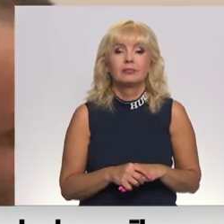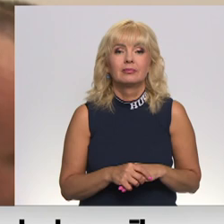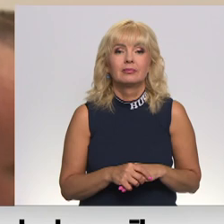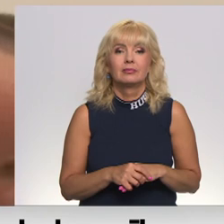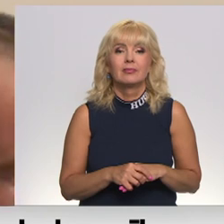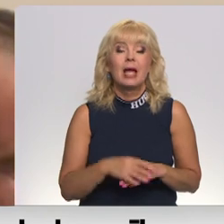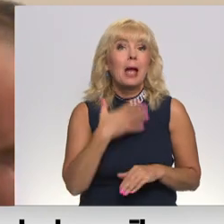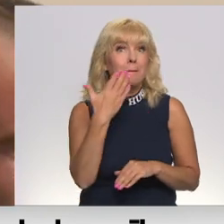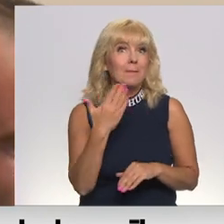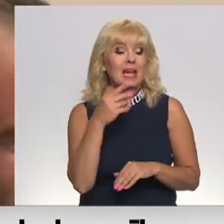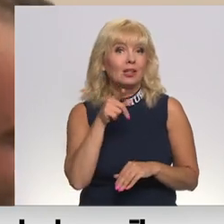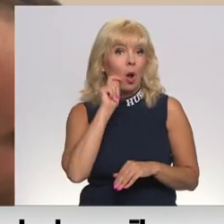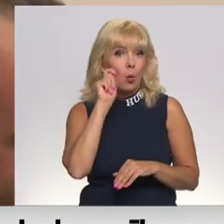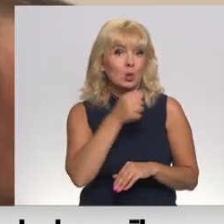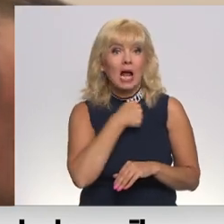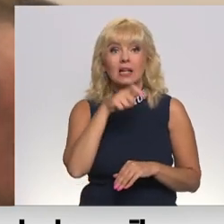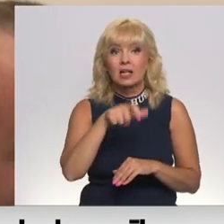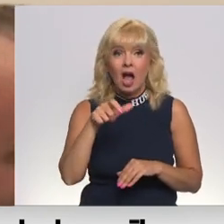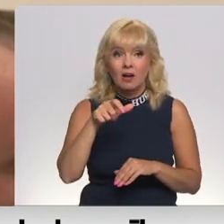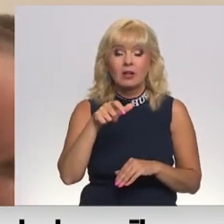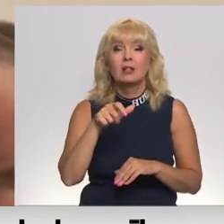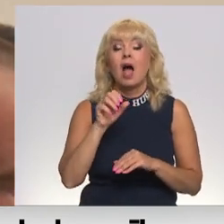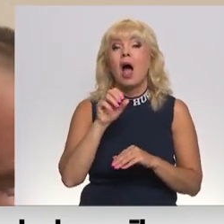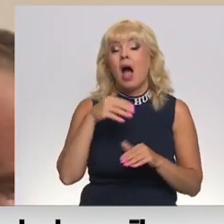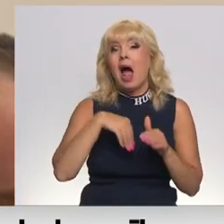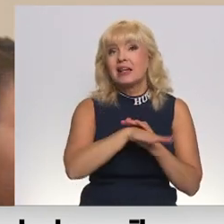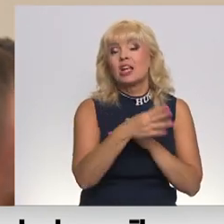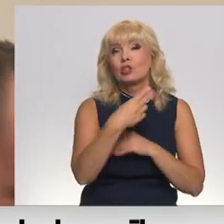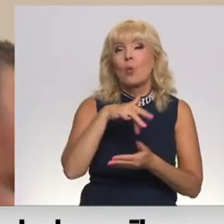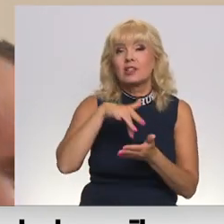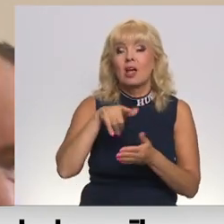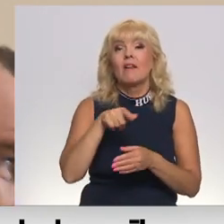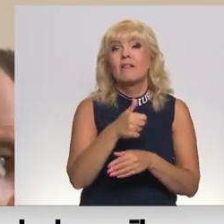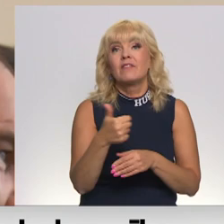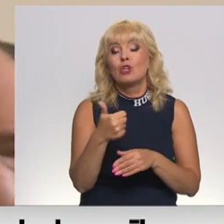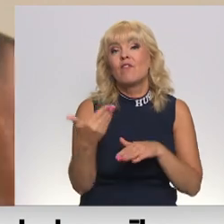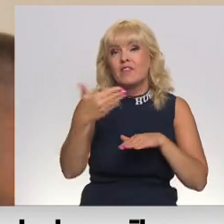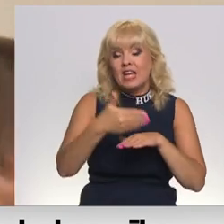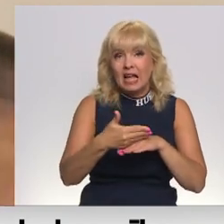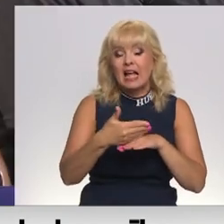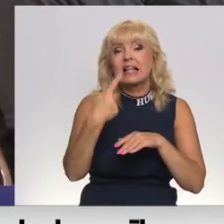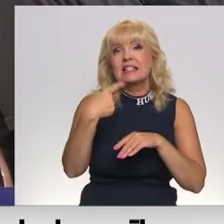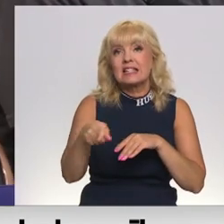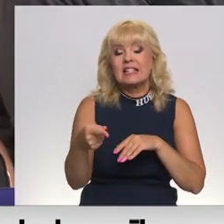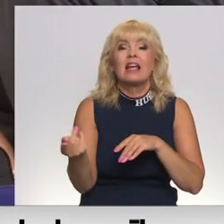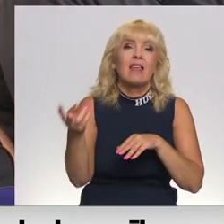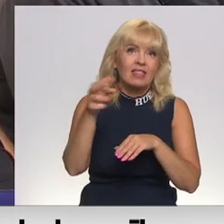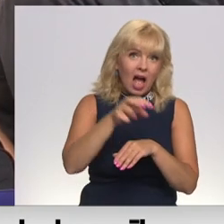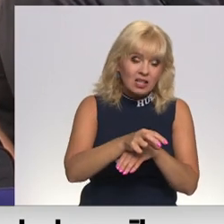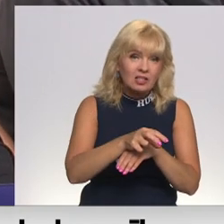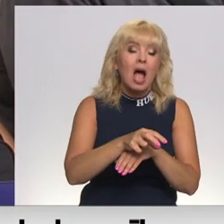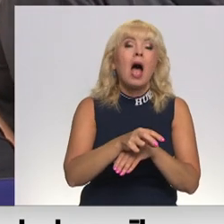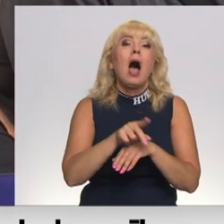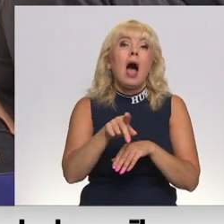Jau piekdien šie Ukrainas karavīri atstās centru, bet viņu vietu ieņems nākamie. Paredzēts, ka šajā ārlietu ministrijas